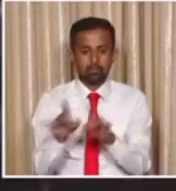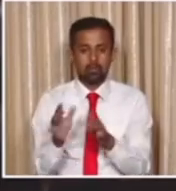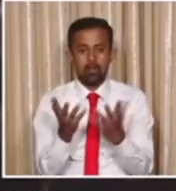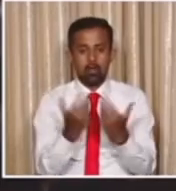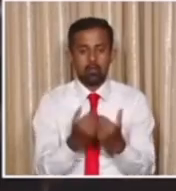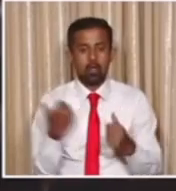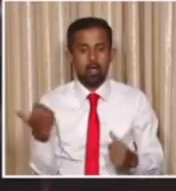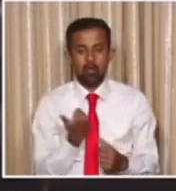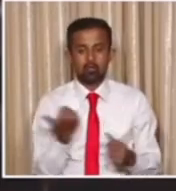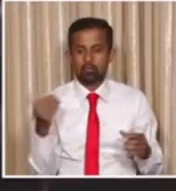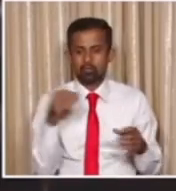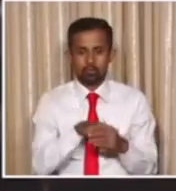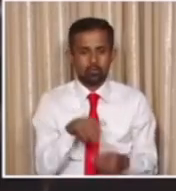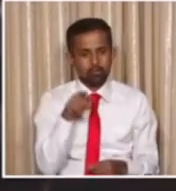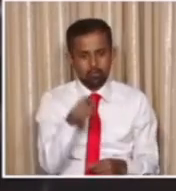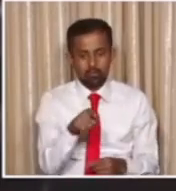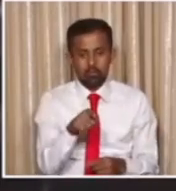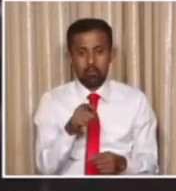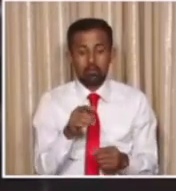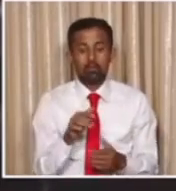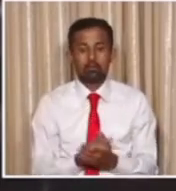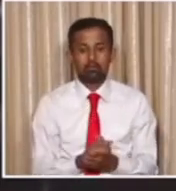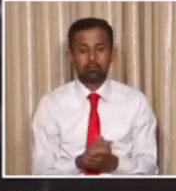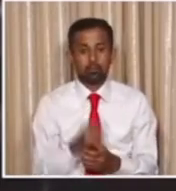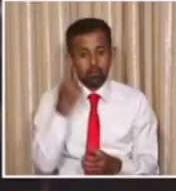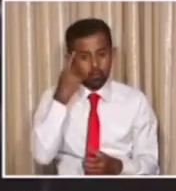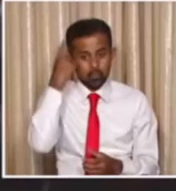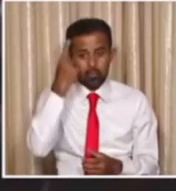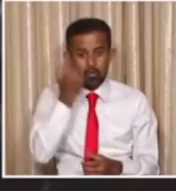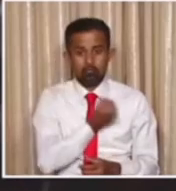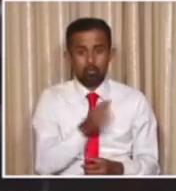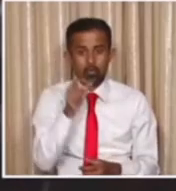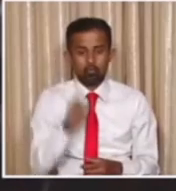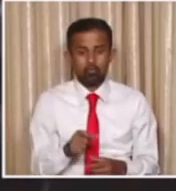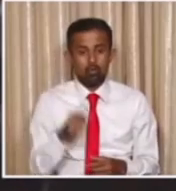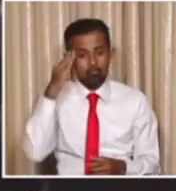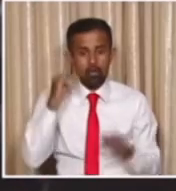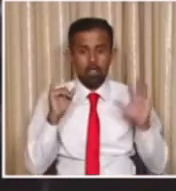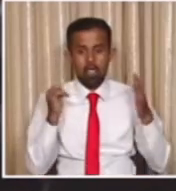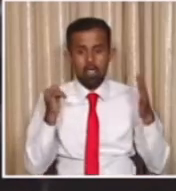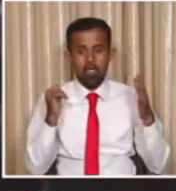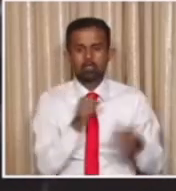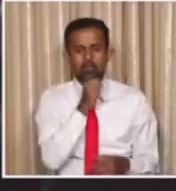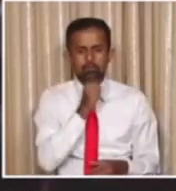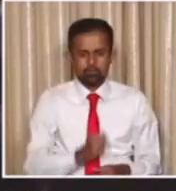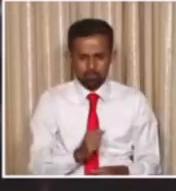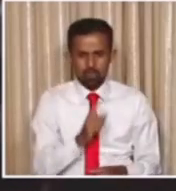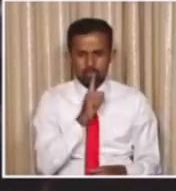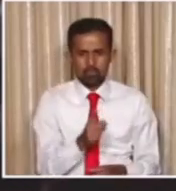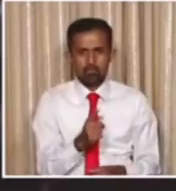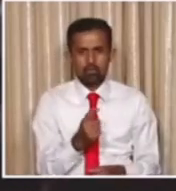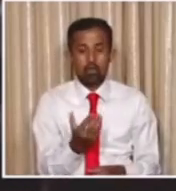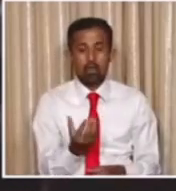ප්‍රමාණකින් වඳව ගන්න කටයුතු කරනවද, සහ ගරු ඇමතුමනි විශේෂඥ වෛද්‍යවරු 60න් විශ්‍රාම යාම පිළිබඳවත් ඔවුන් ප්‍රකාශ කරා, ඔවුන්ට